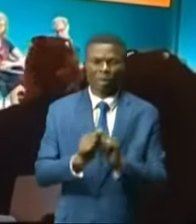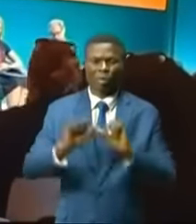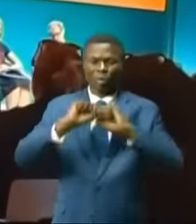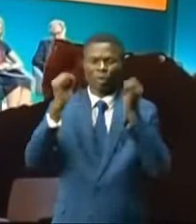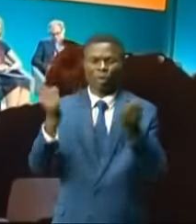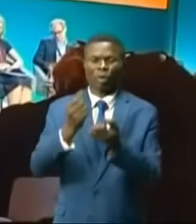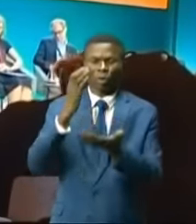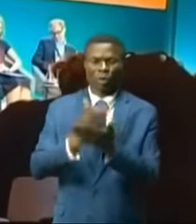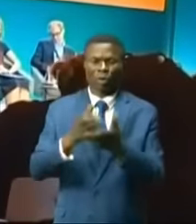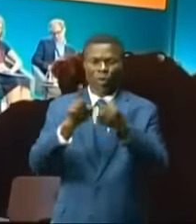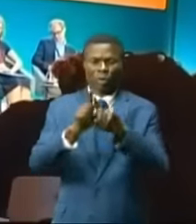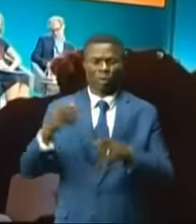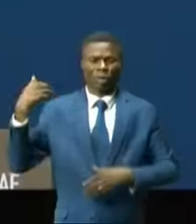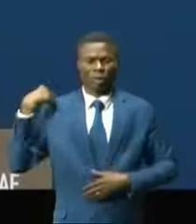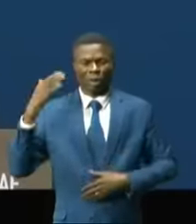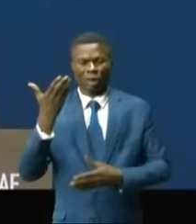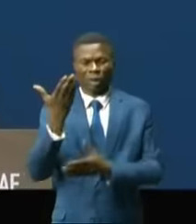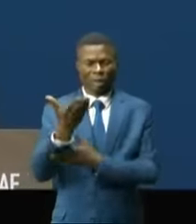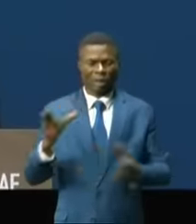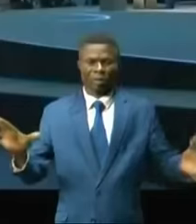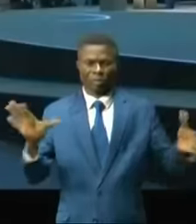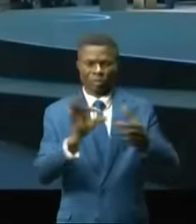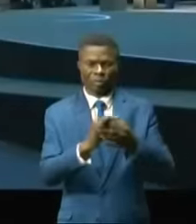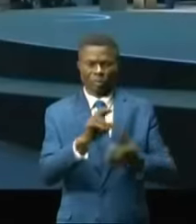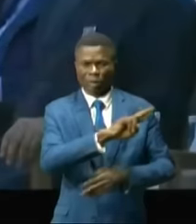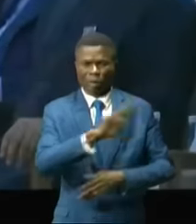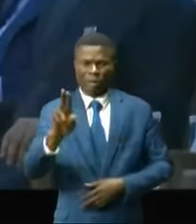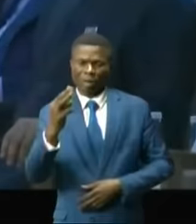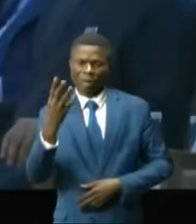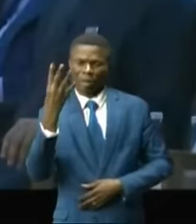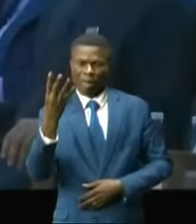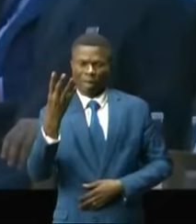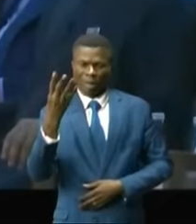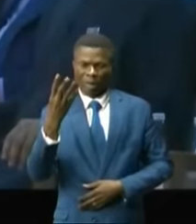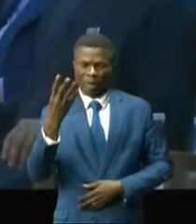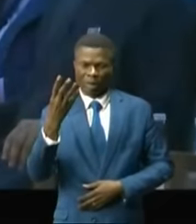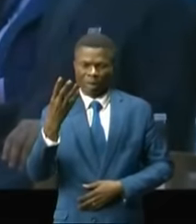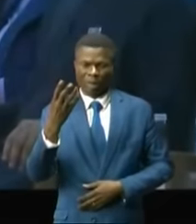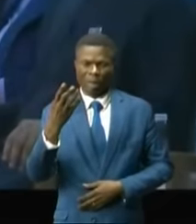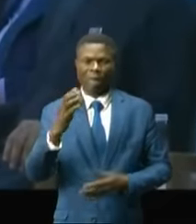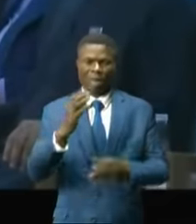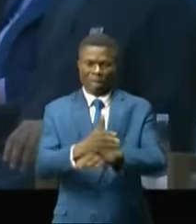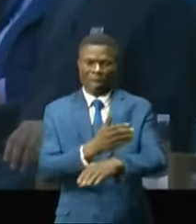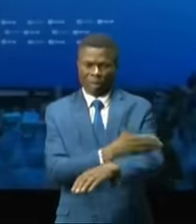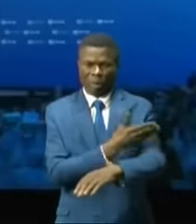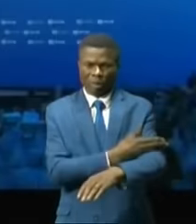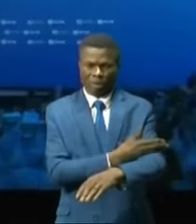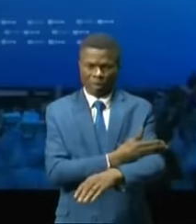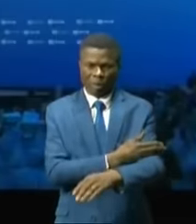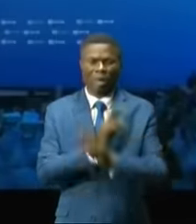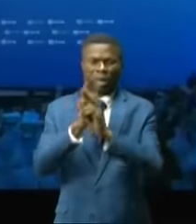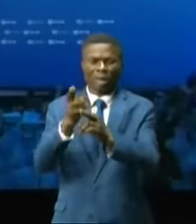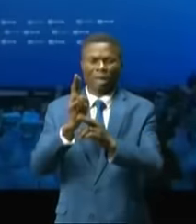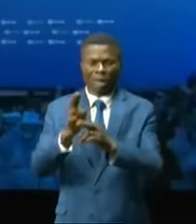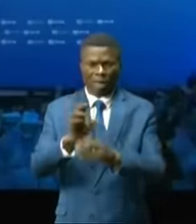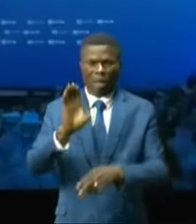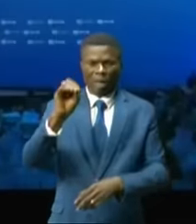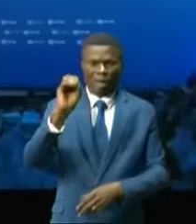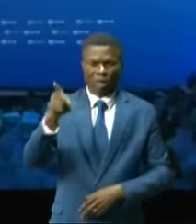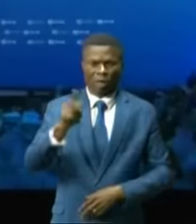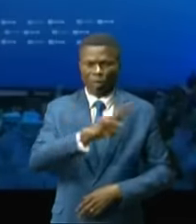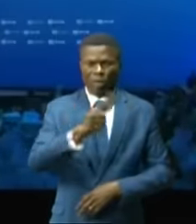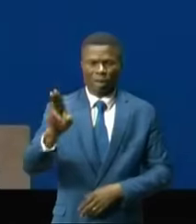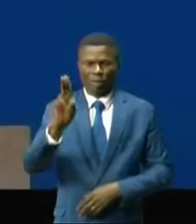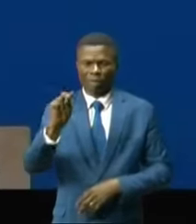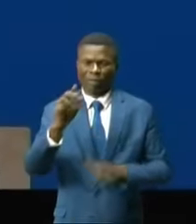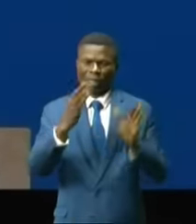et publics sont invités à collaborer en 2024 et au-delà. Le progrès seront rendus compte à la COP 2029,